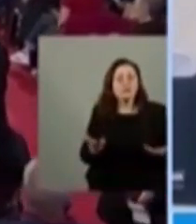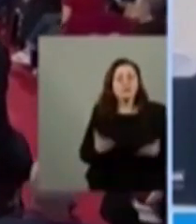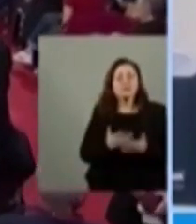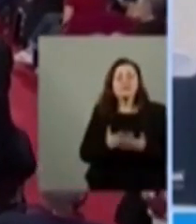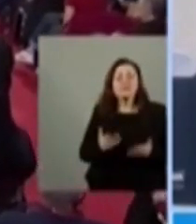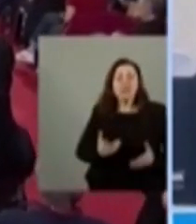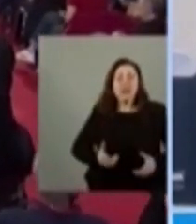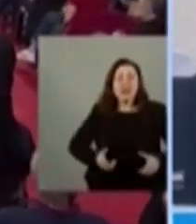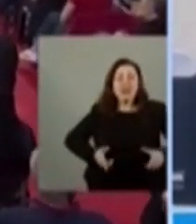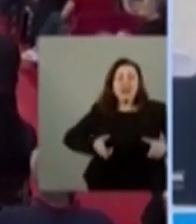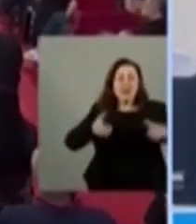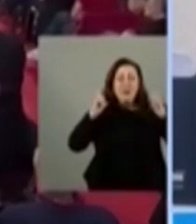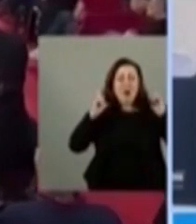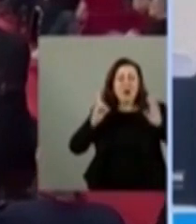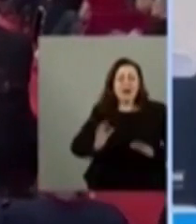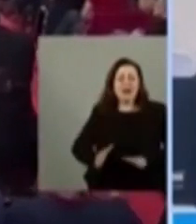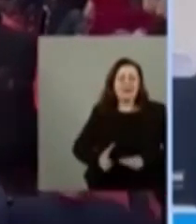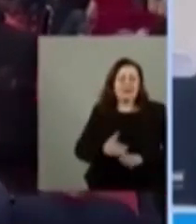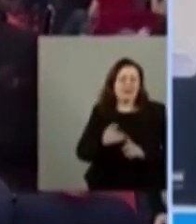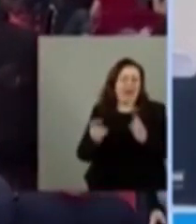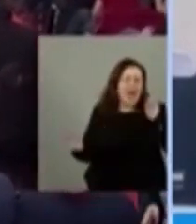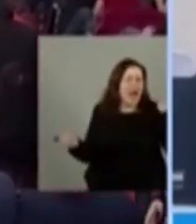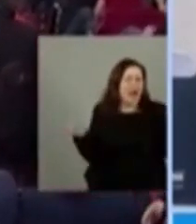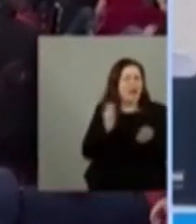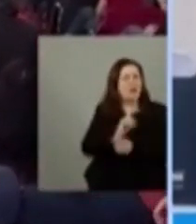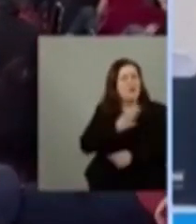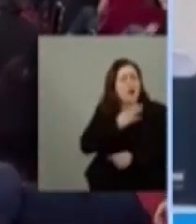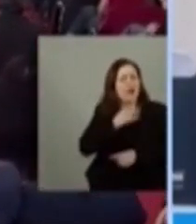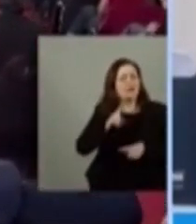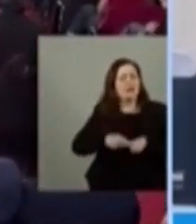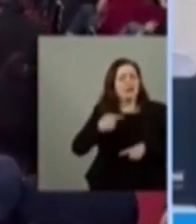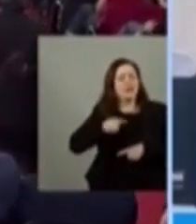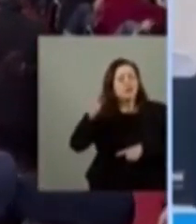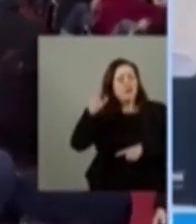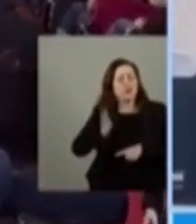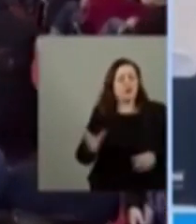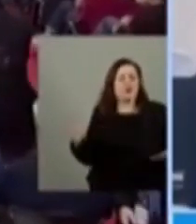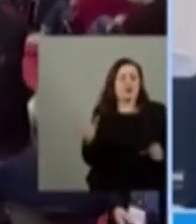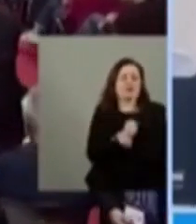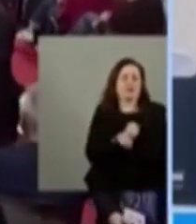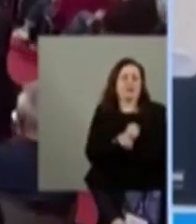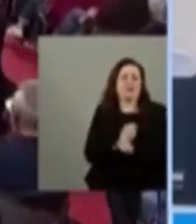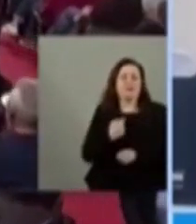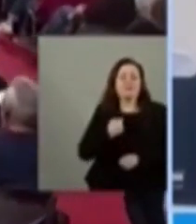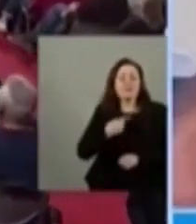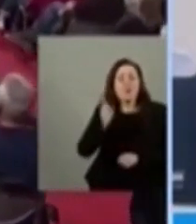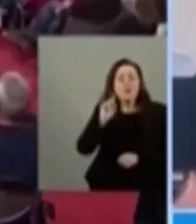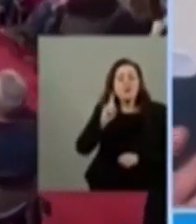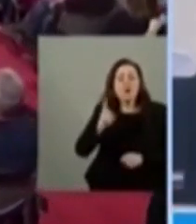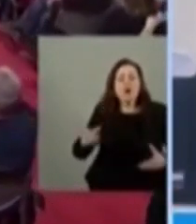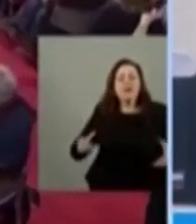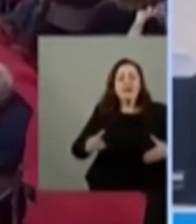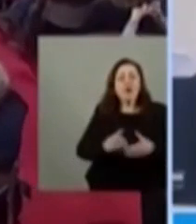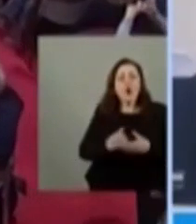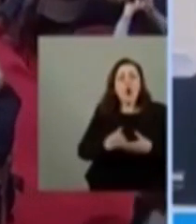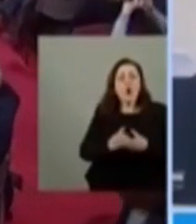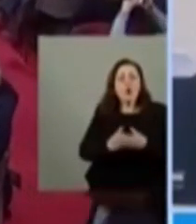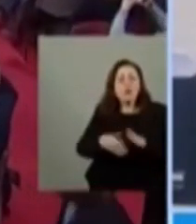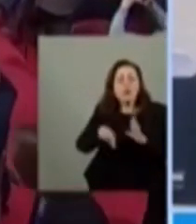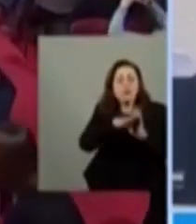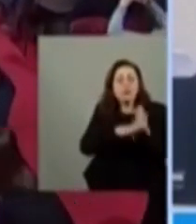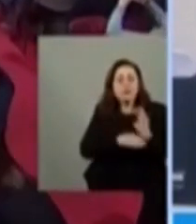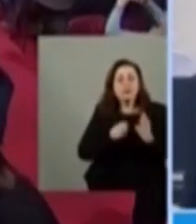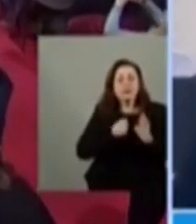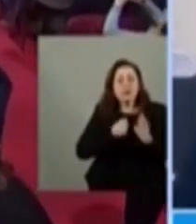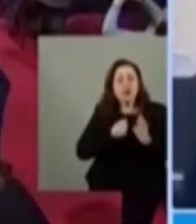κύριο Κασελάκη, ο ΣΥΡΙΖΑ σημαίνει και πού βρίσκεται σε αυτόν τον ιδεολογικοπολιτικό χάρτη που